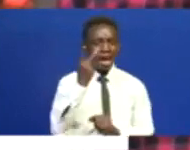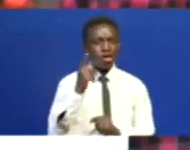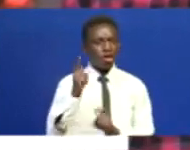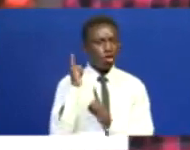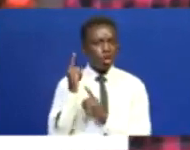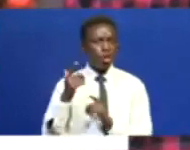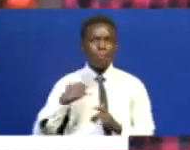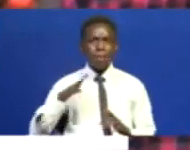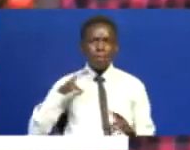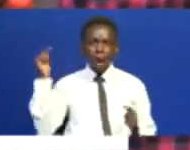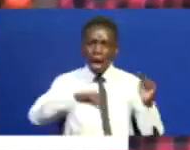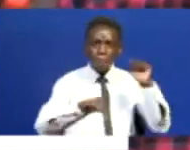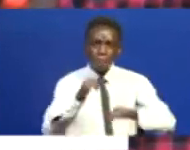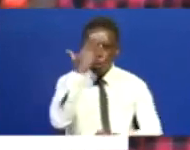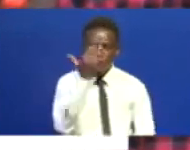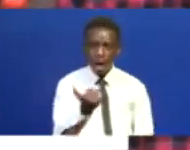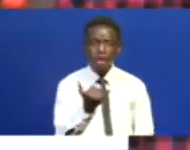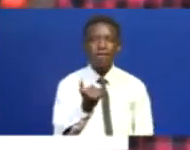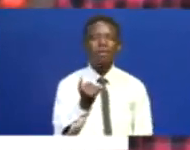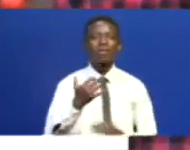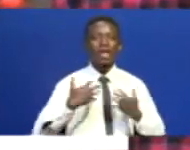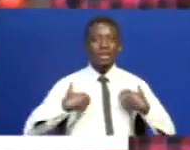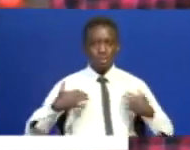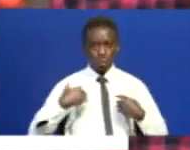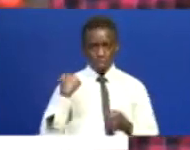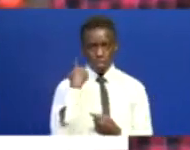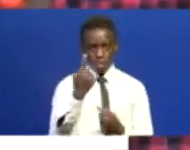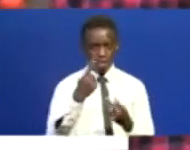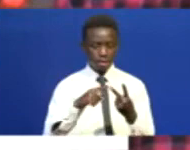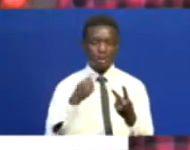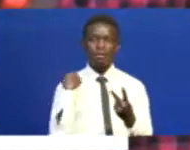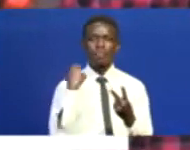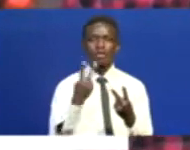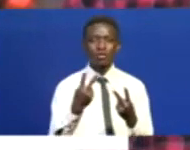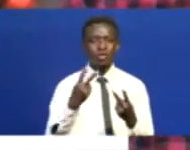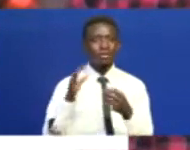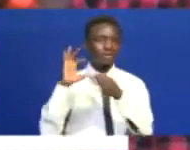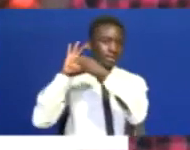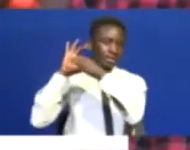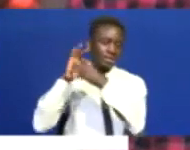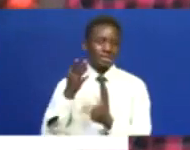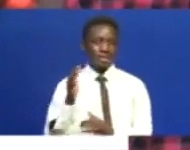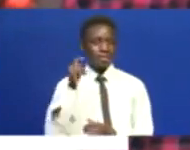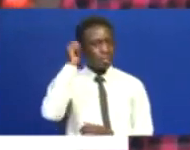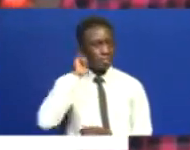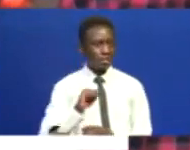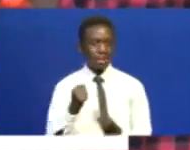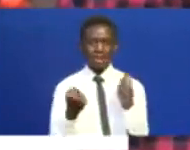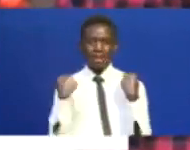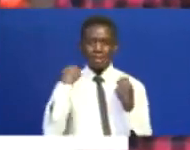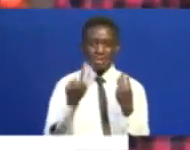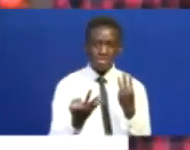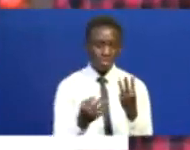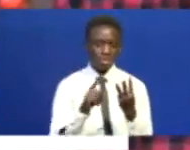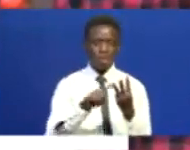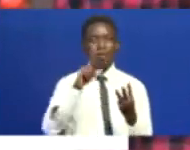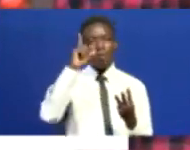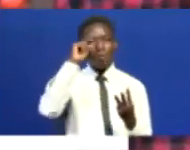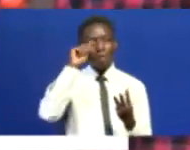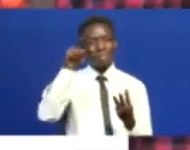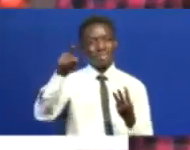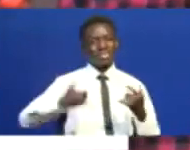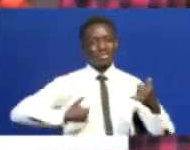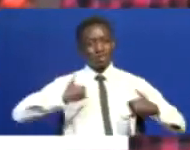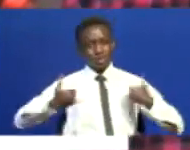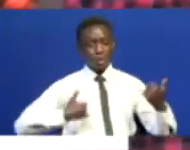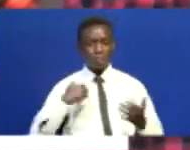pili ni desturi hii ya kimaasai saidi. Na tatu ni kwenda Mombasa kusherehekea. So tumeona